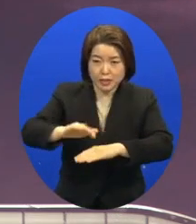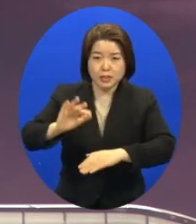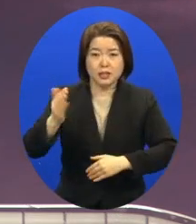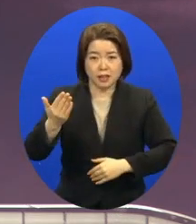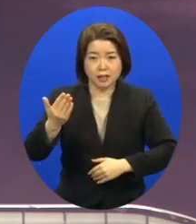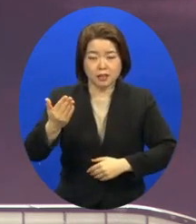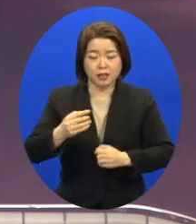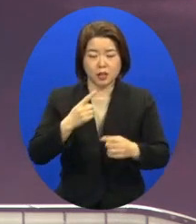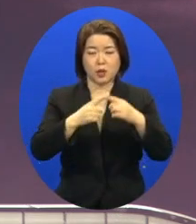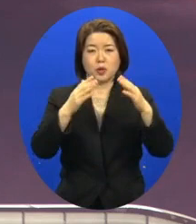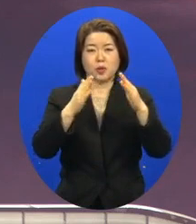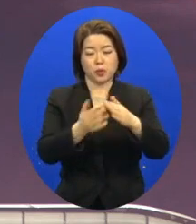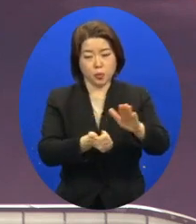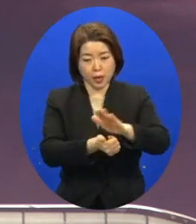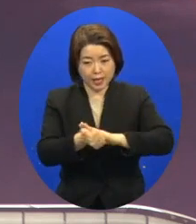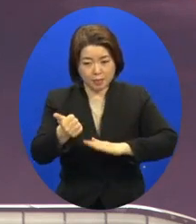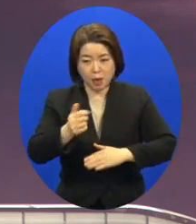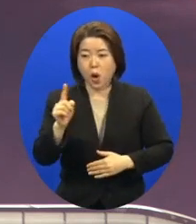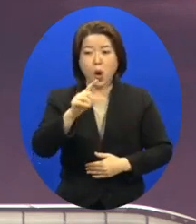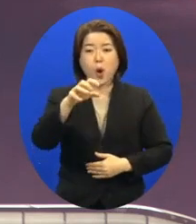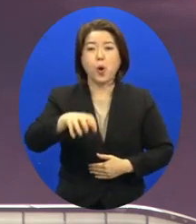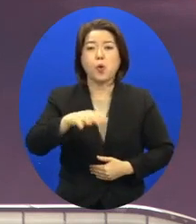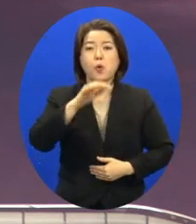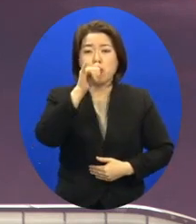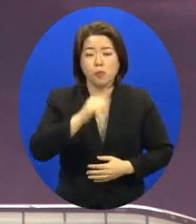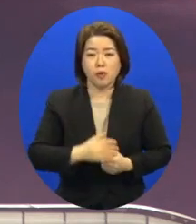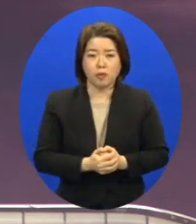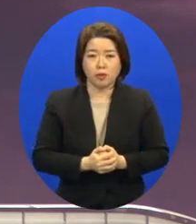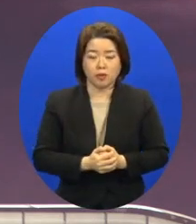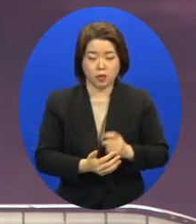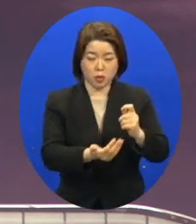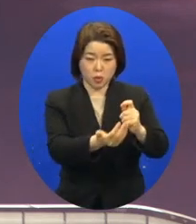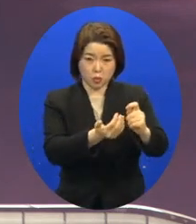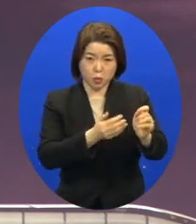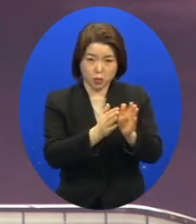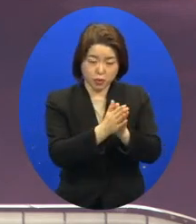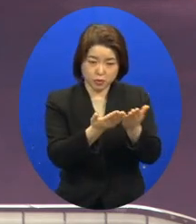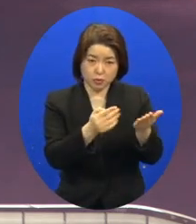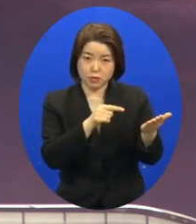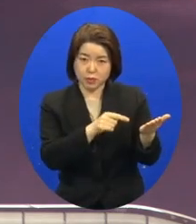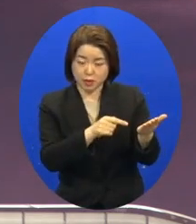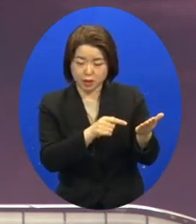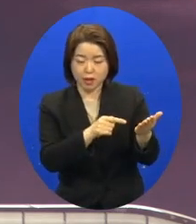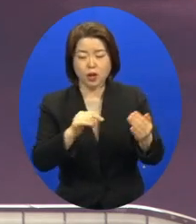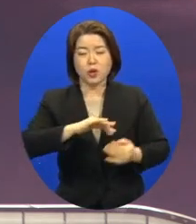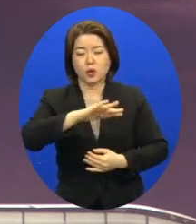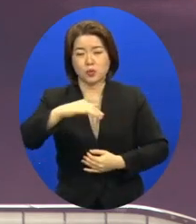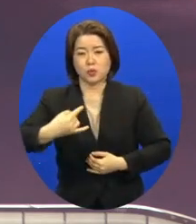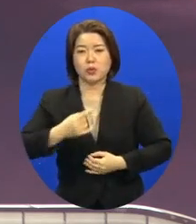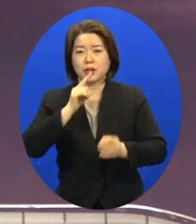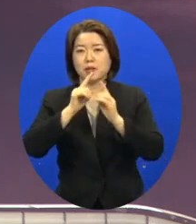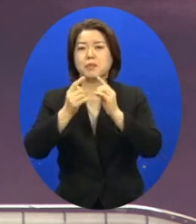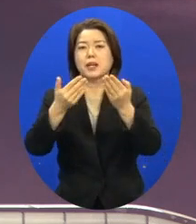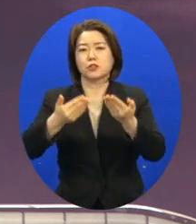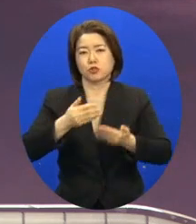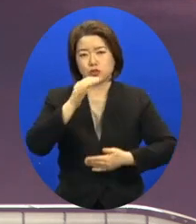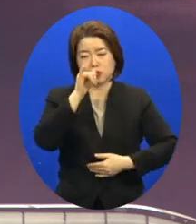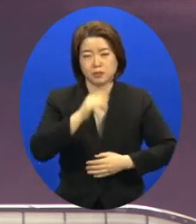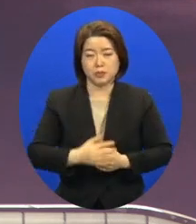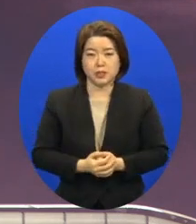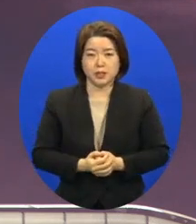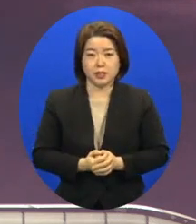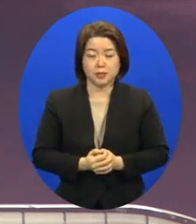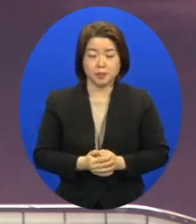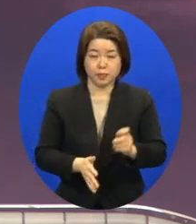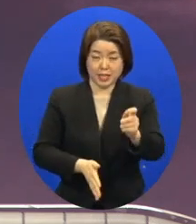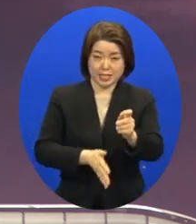교회의 희망은 어디에 있는 것인지 고린도전서가 우리에게 말씀하고 있습니다. 사실 이